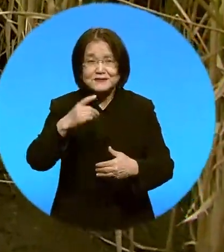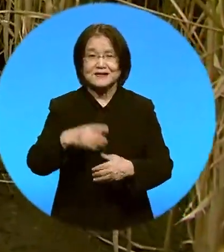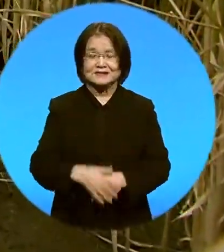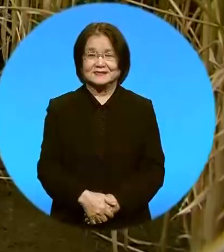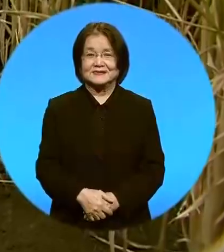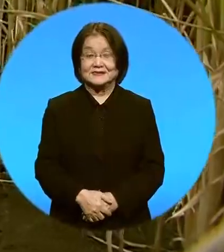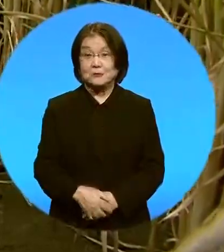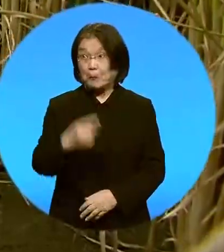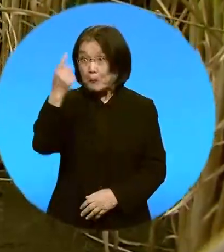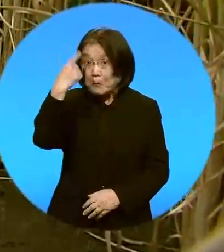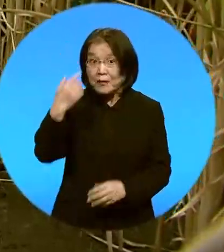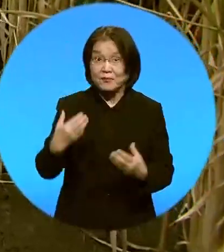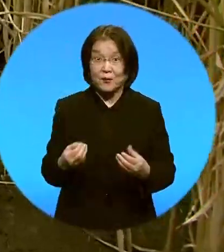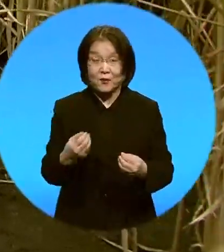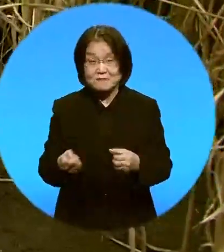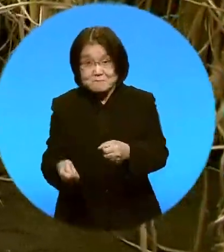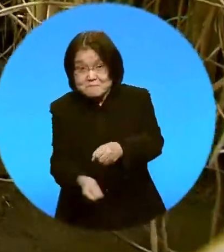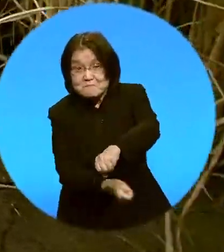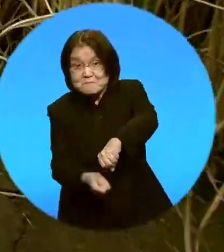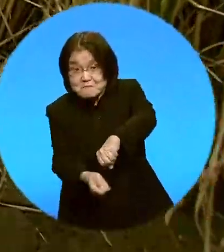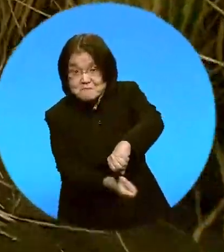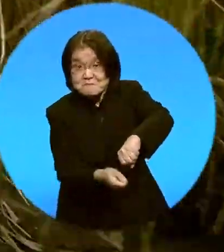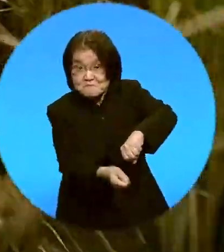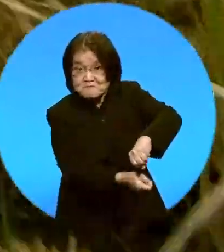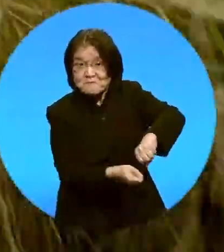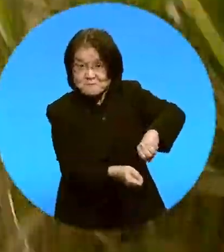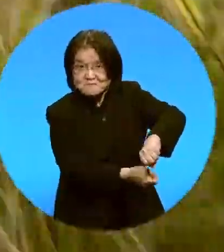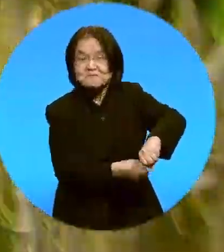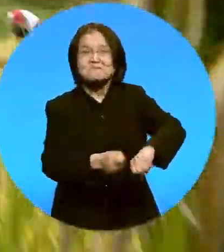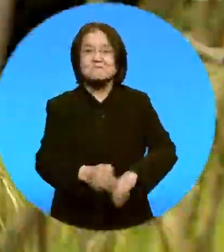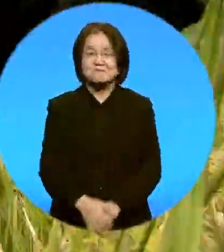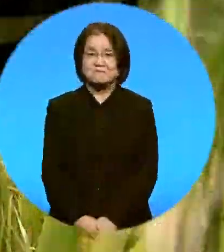教えられた通りにどんどん刈っていきます。